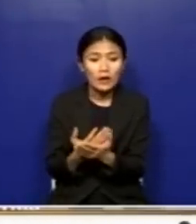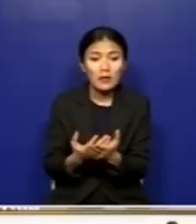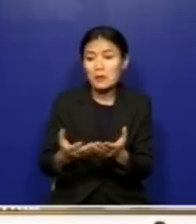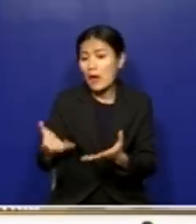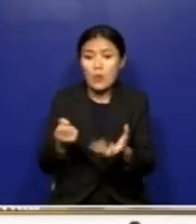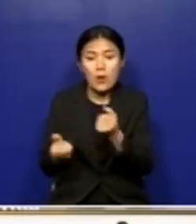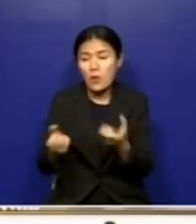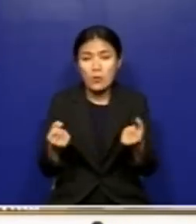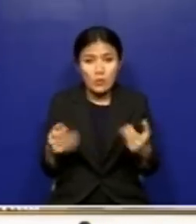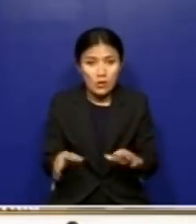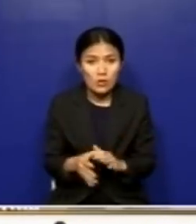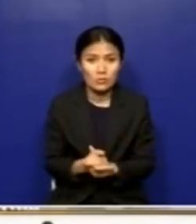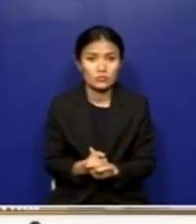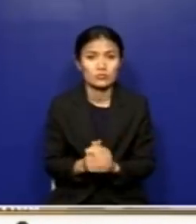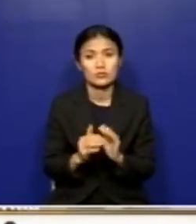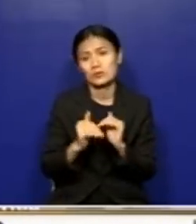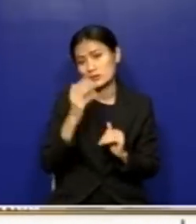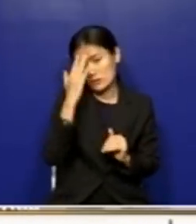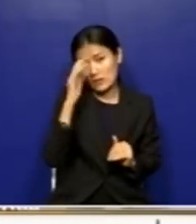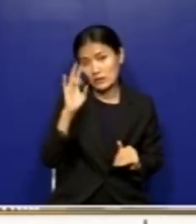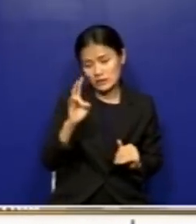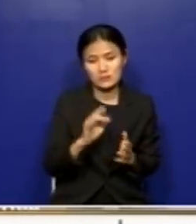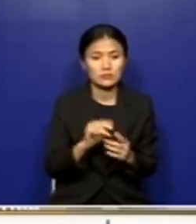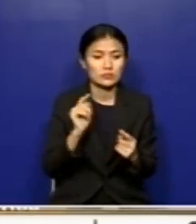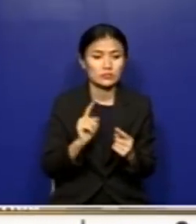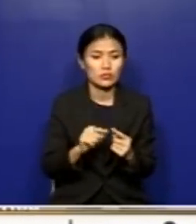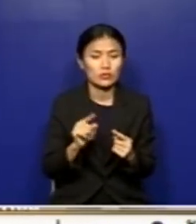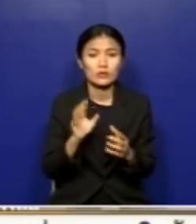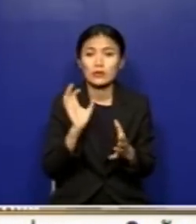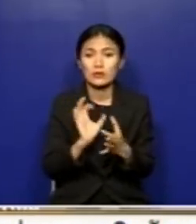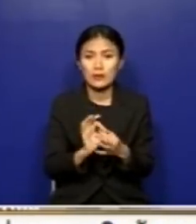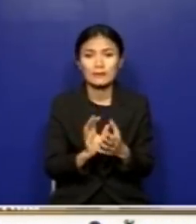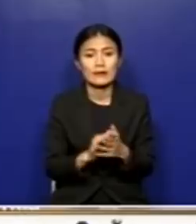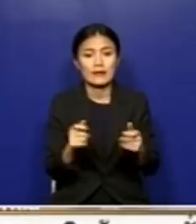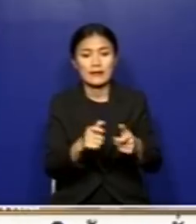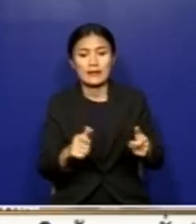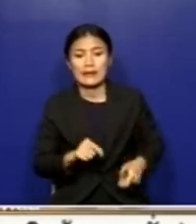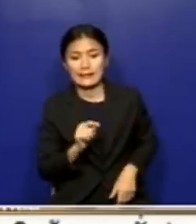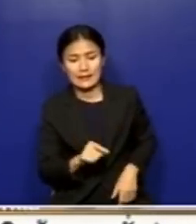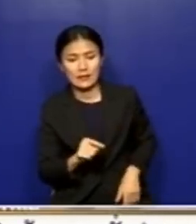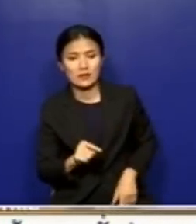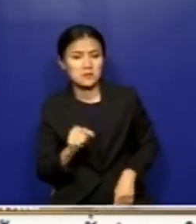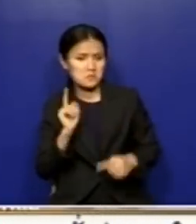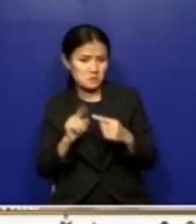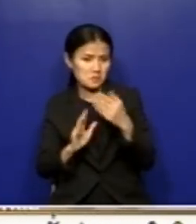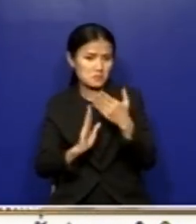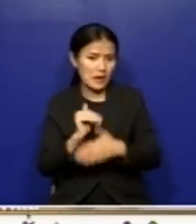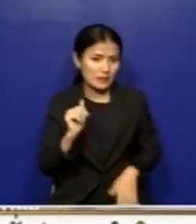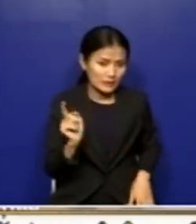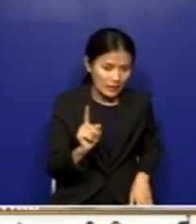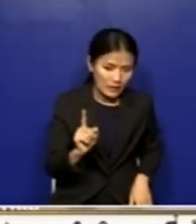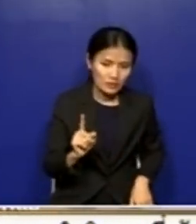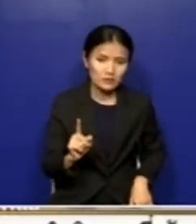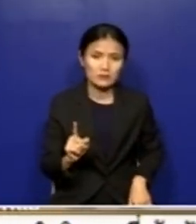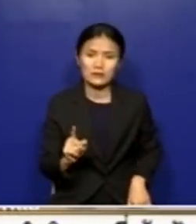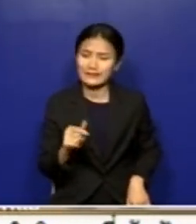อกปเด็นหนึ่ ในหน้าที่ 7 ผลสําลิและปโยช happilyที่ได้รับของรายงานชบับนี้ดิฉัน ไม่เห็น มี